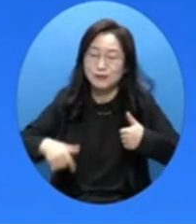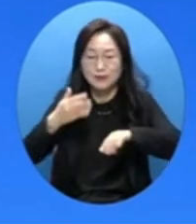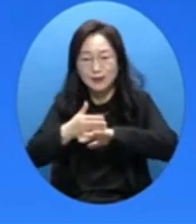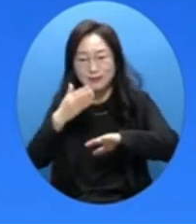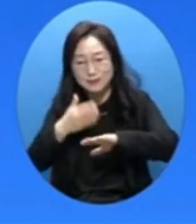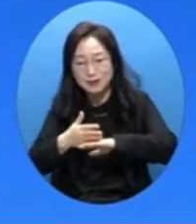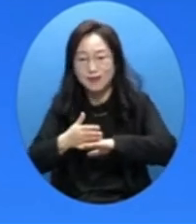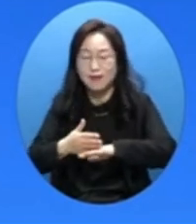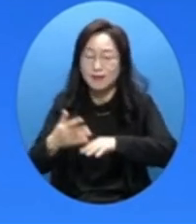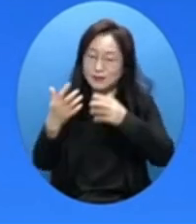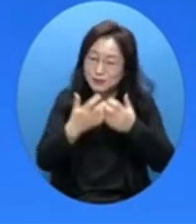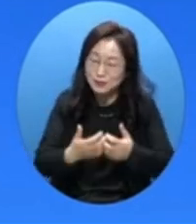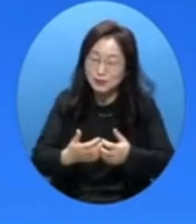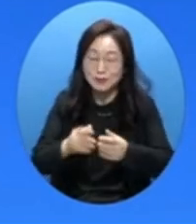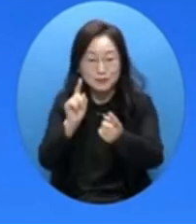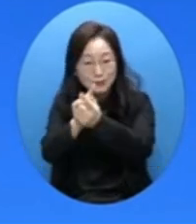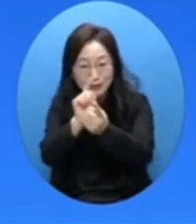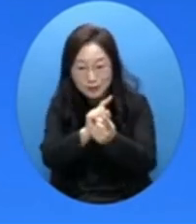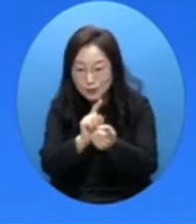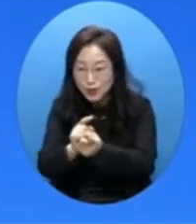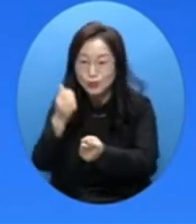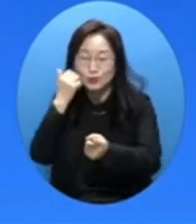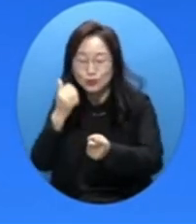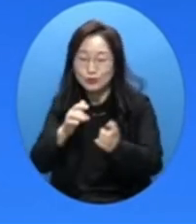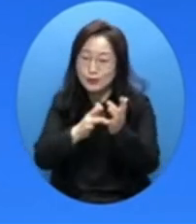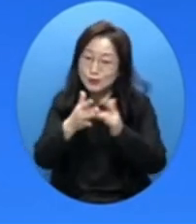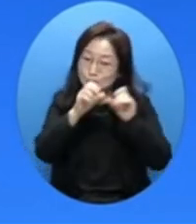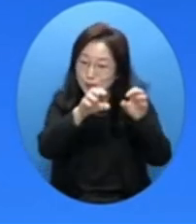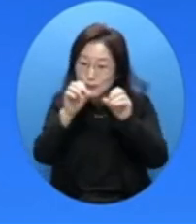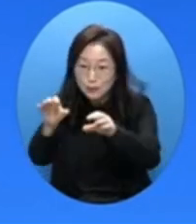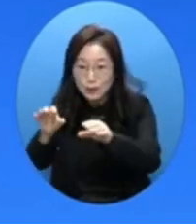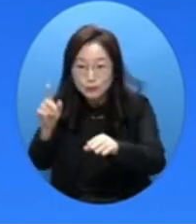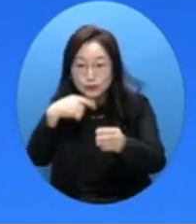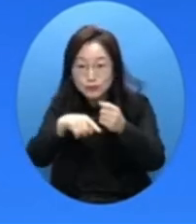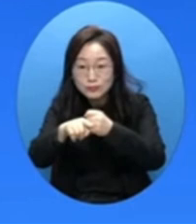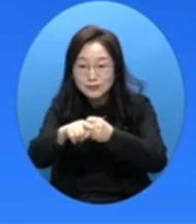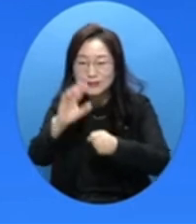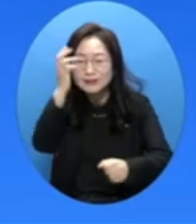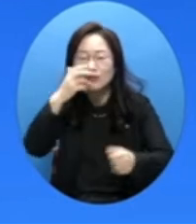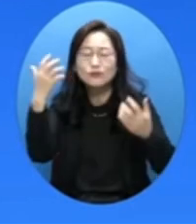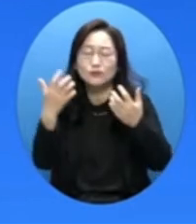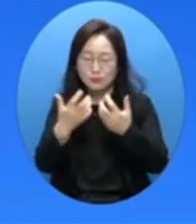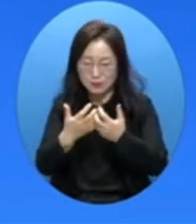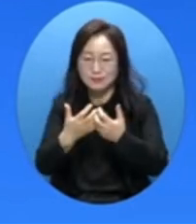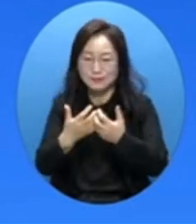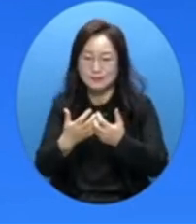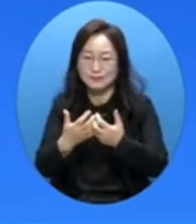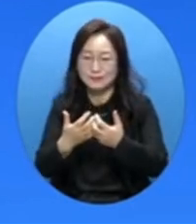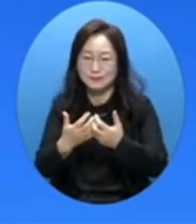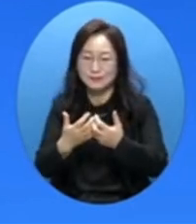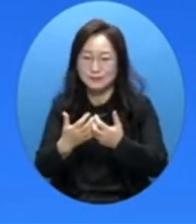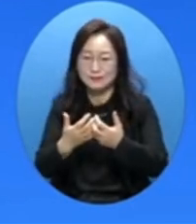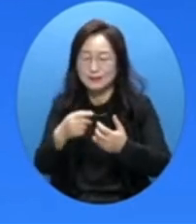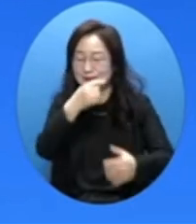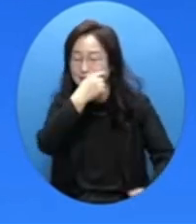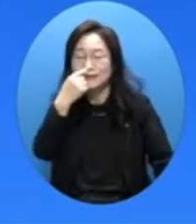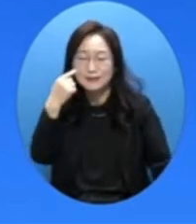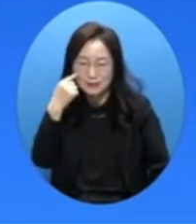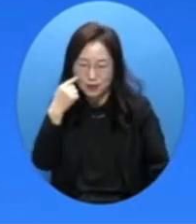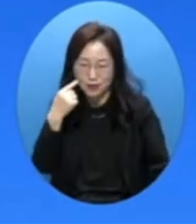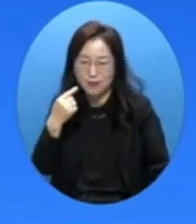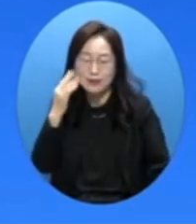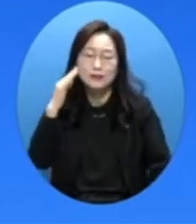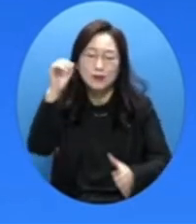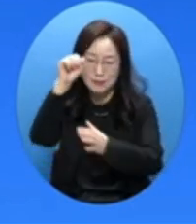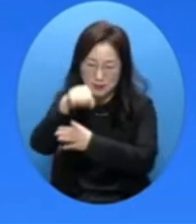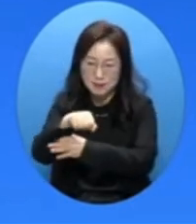넘쳐나고 만난 사람들이 예수를 증거하고 있다면 그것은 성령 충만하다고 하는 그 모습의 열매인